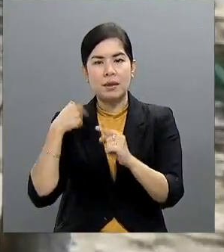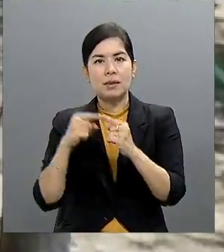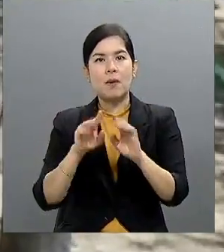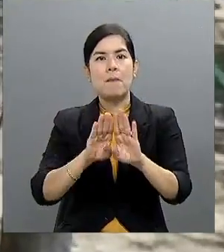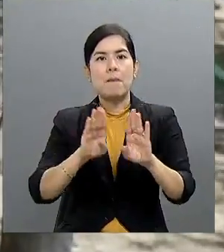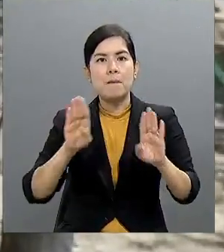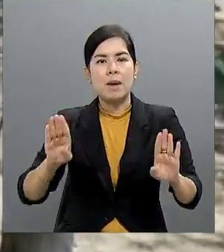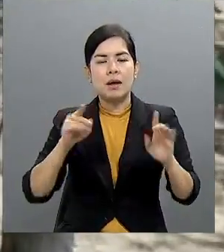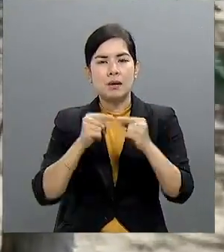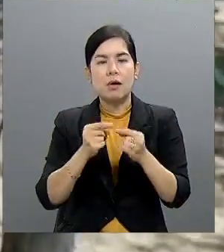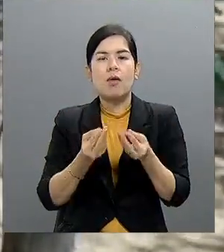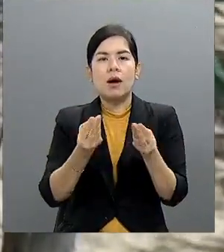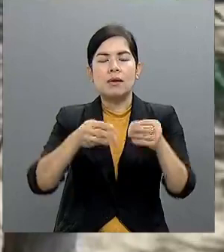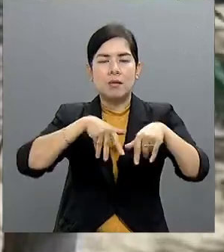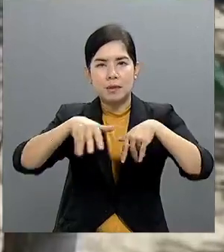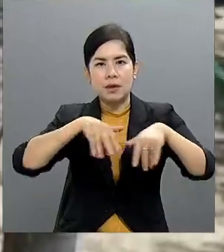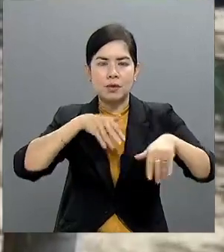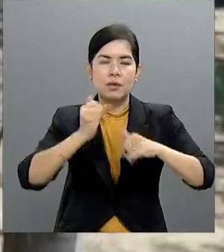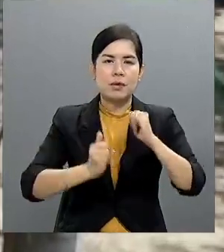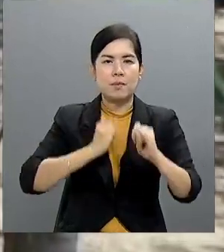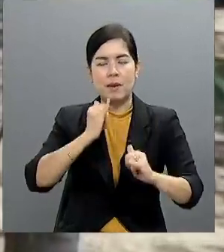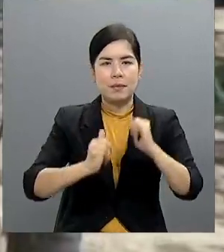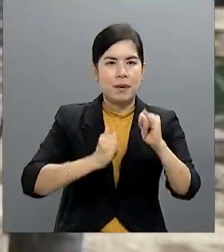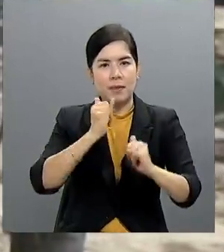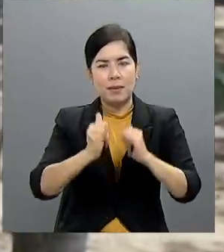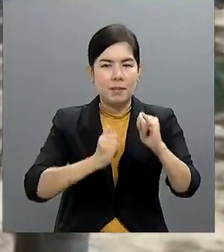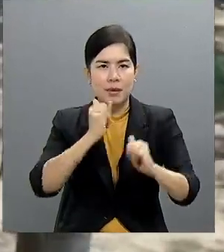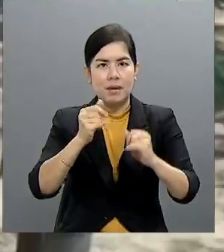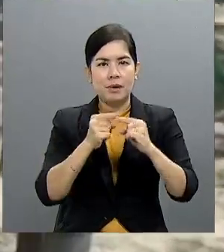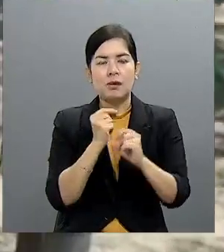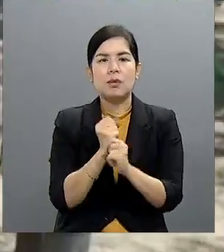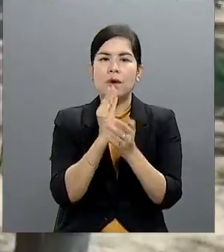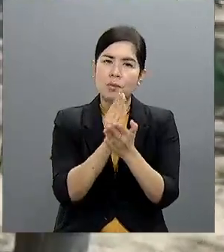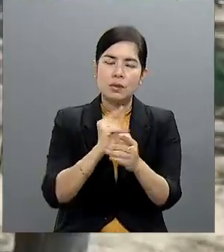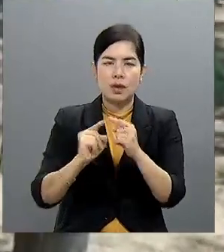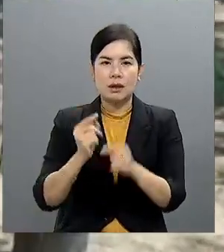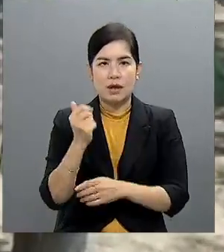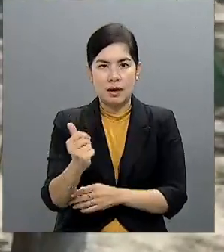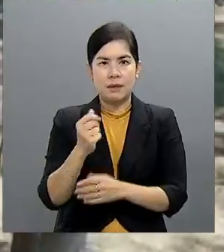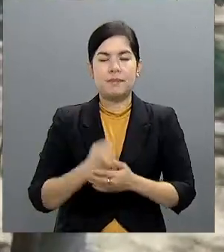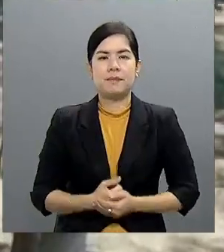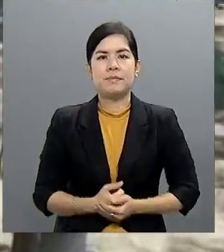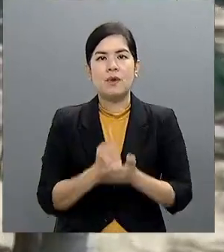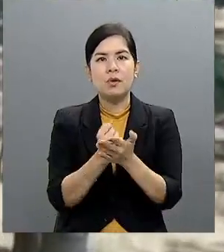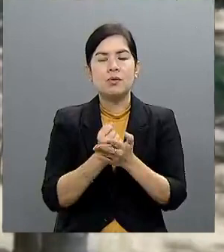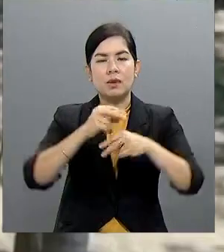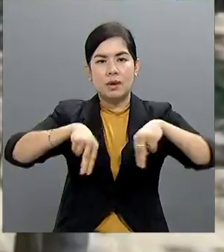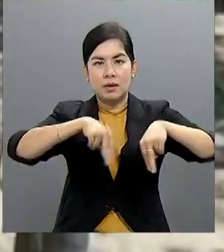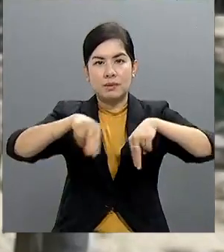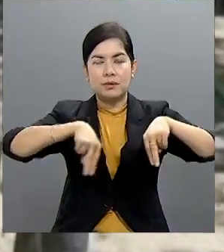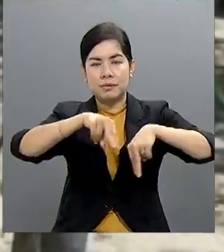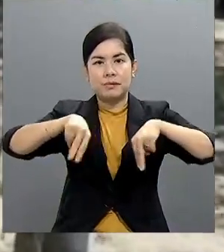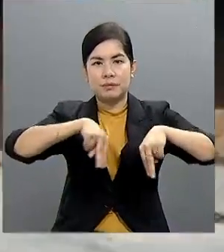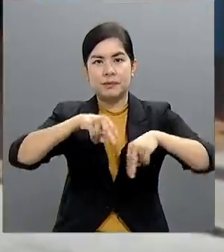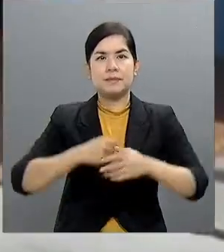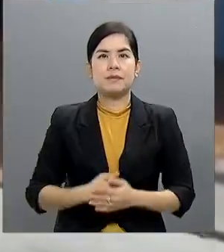จะฉีดทั้งยาพ่นยาฆ่าเชื้อทั้งหมดทั้งโบสถ์ทั้งสลายเกี่ยวกับผู้คนเข้ามาตอนที่เข้ามาในวันนี้จะได้รับความปลอดภั